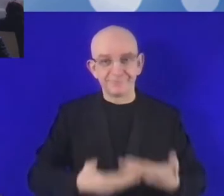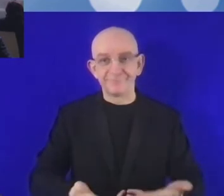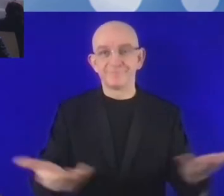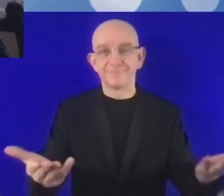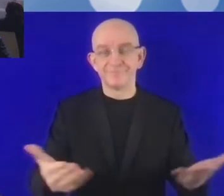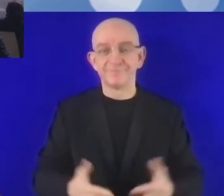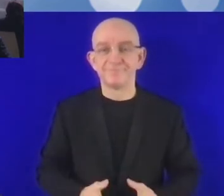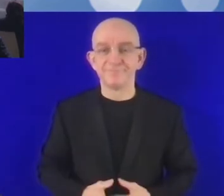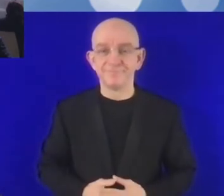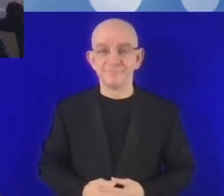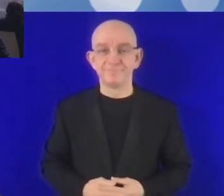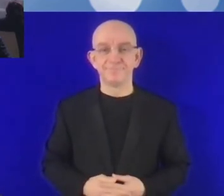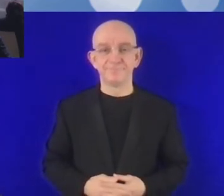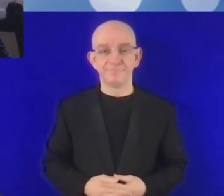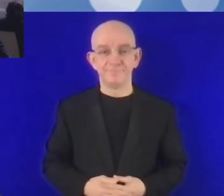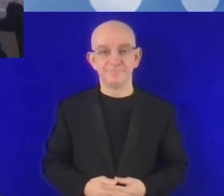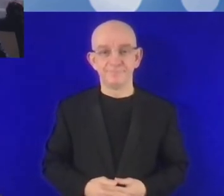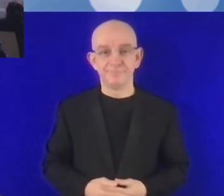m'accorder.